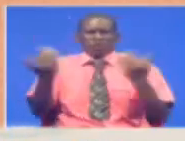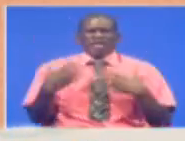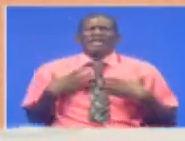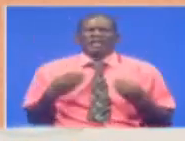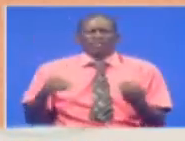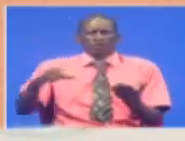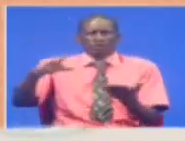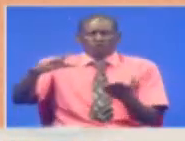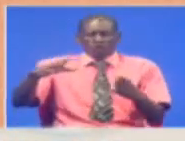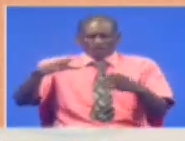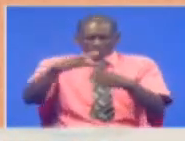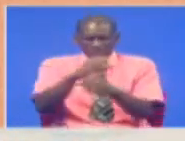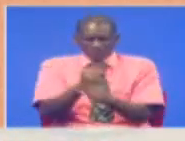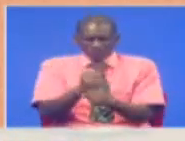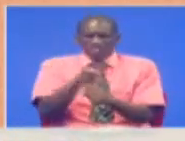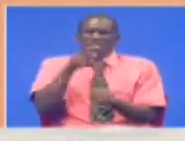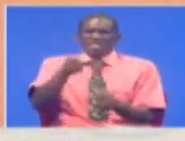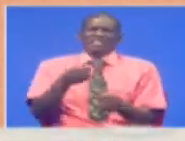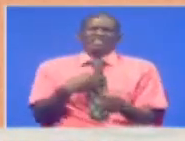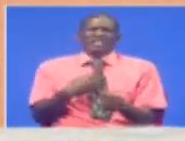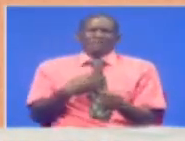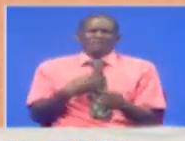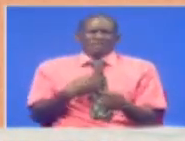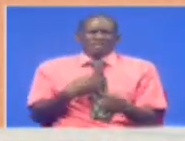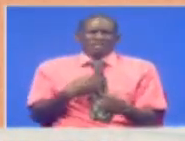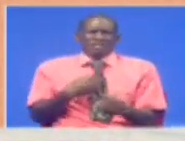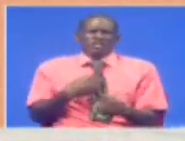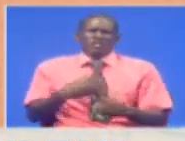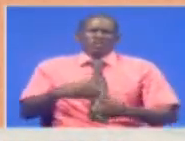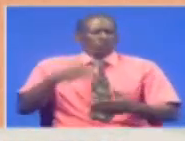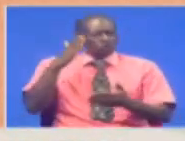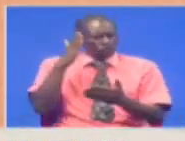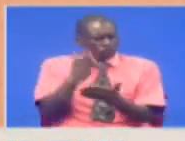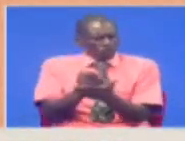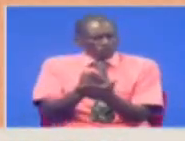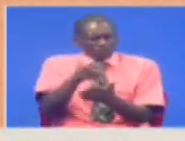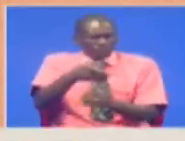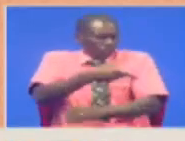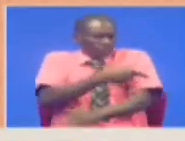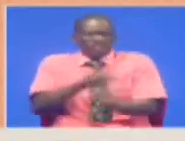Organization have been shown to be safe and effective.